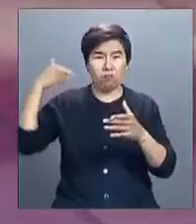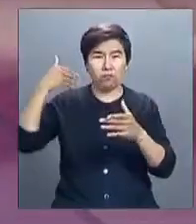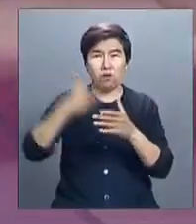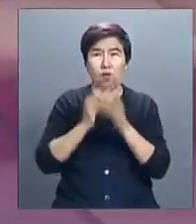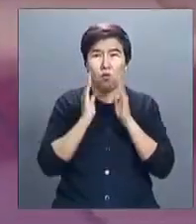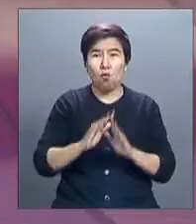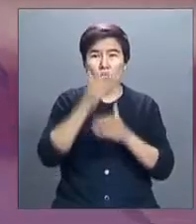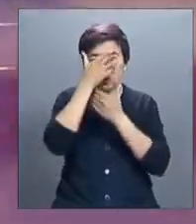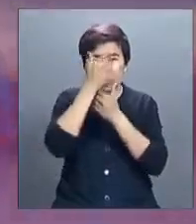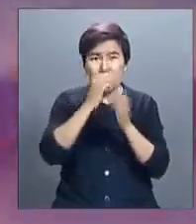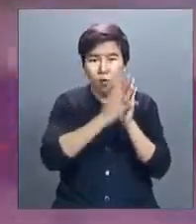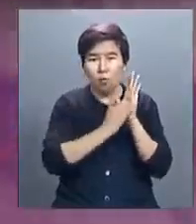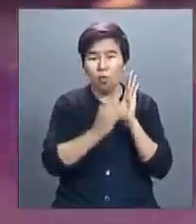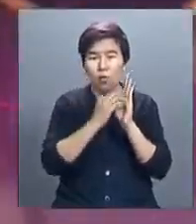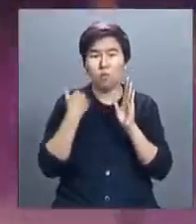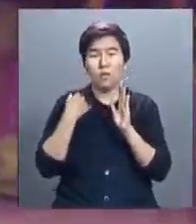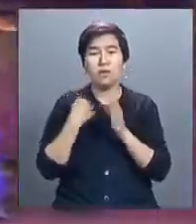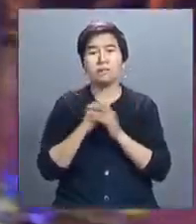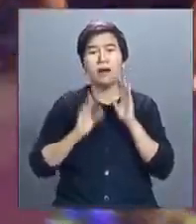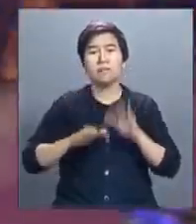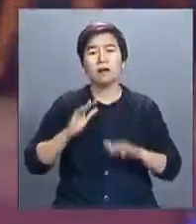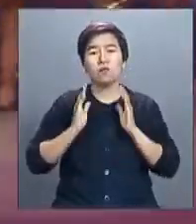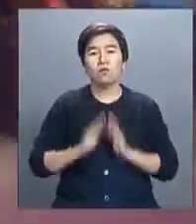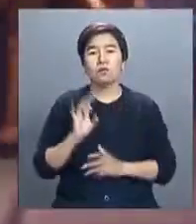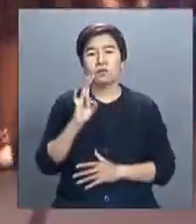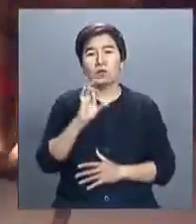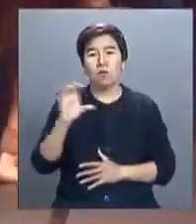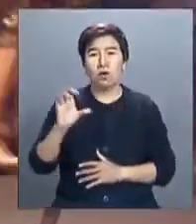เข้ารับการอบรมประมาณ700คน